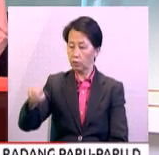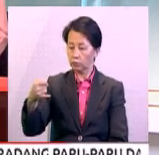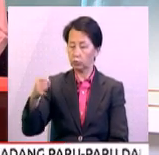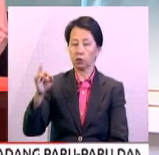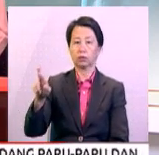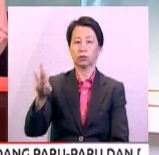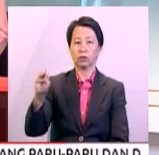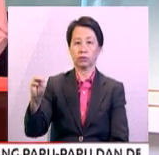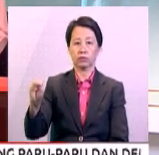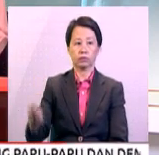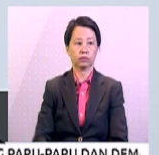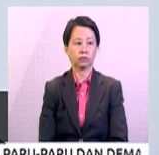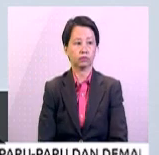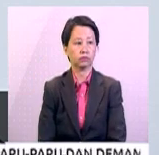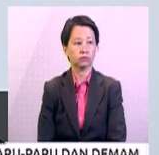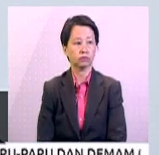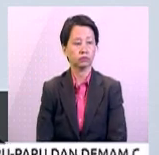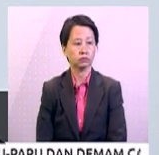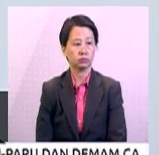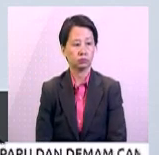ringgit.